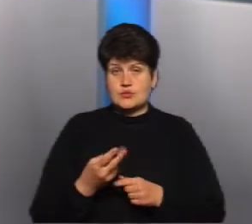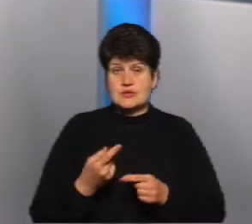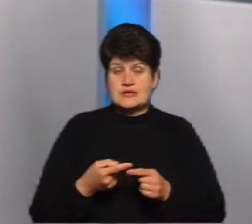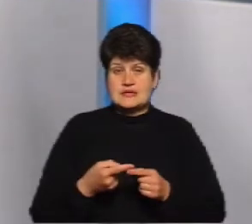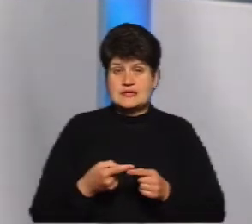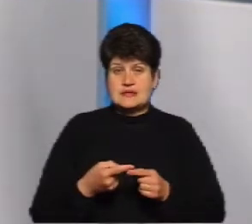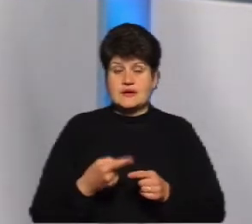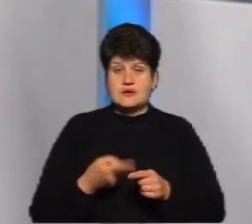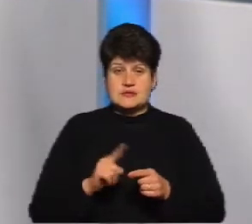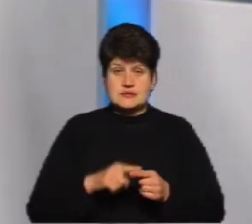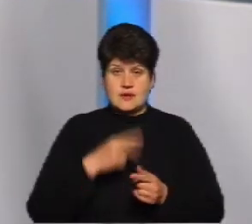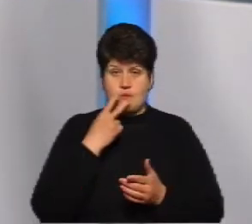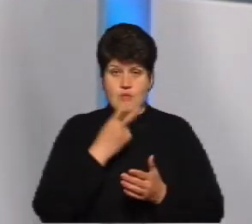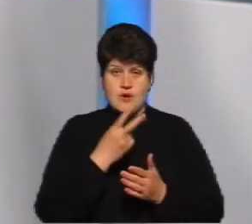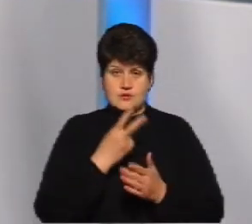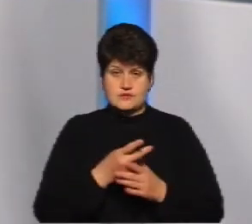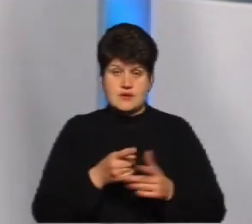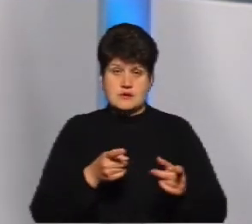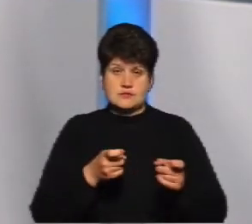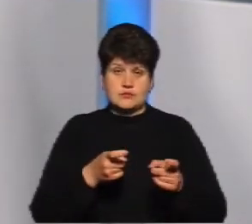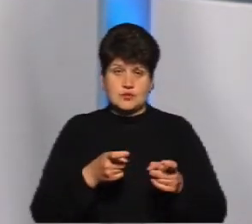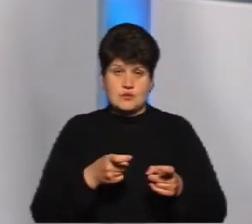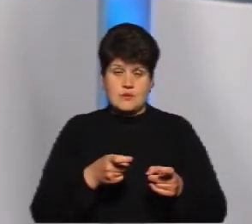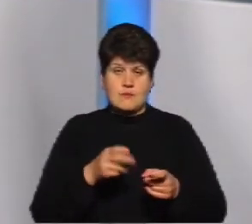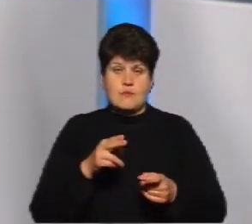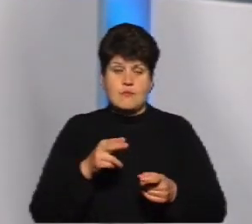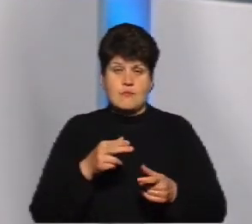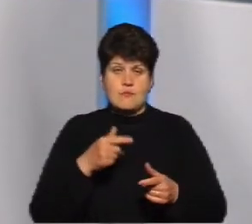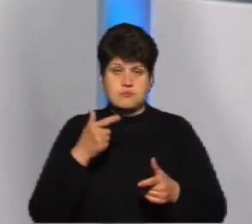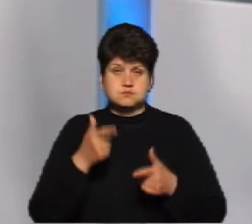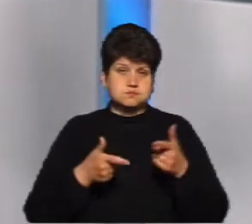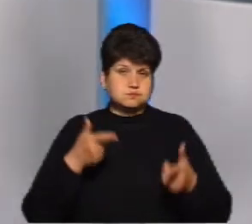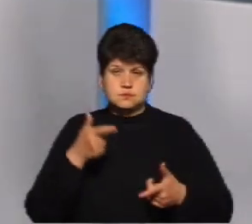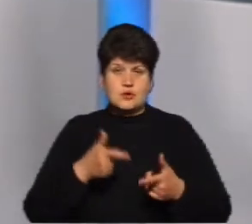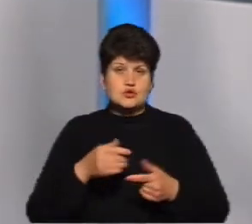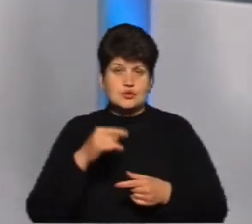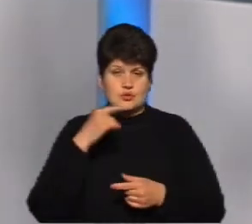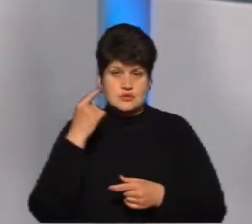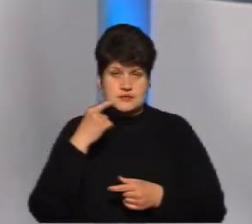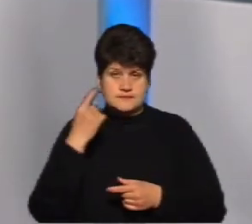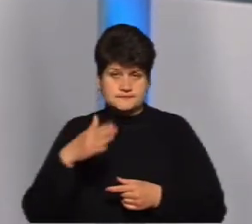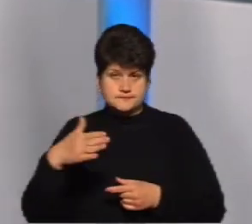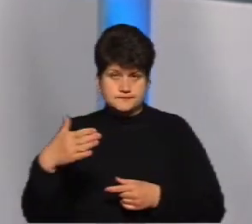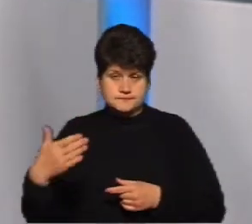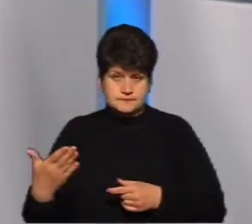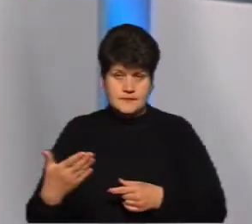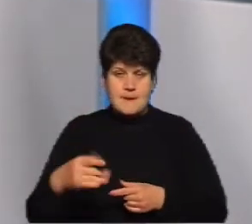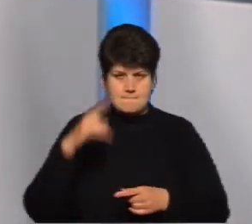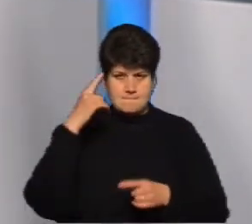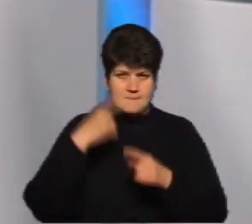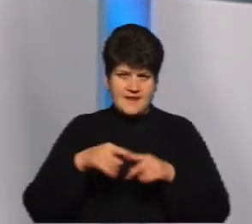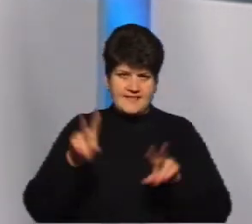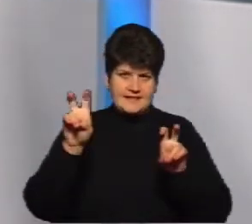зброї, як дехто каже, погрози з боку Російської Федерації, так званих братів.